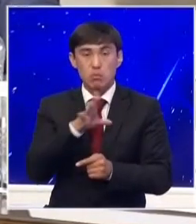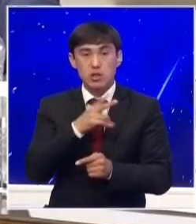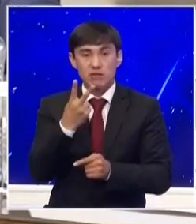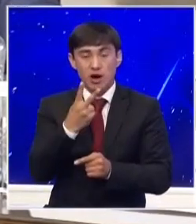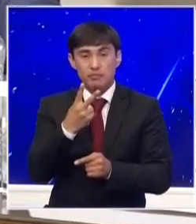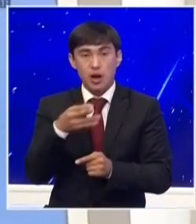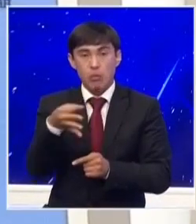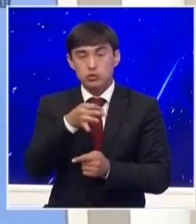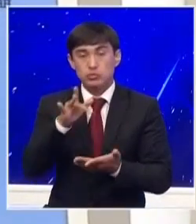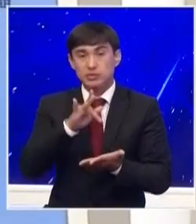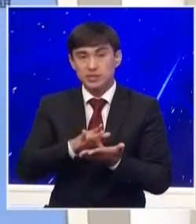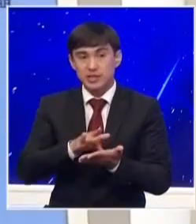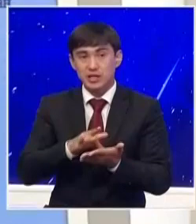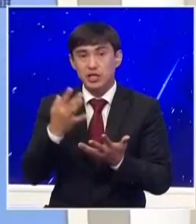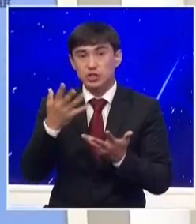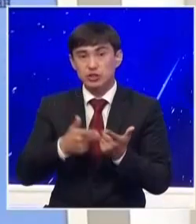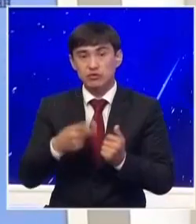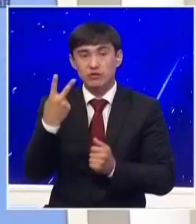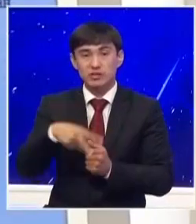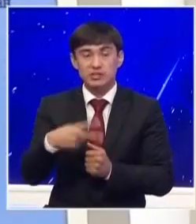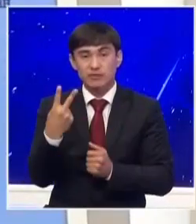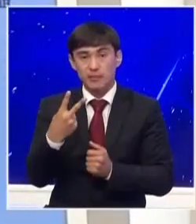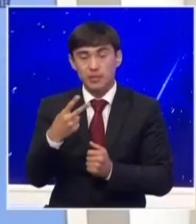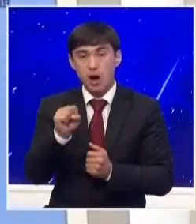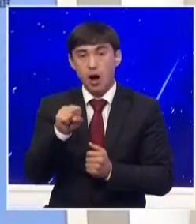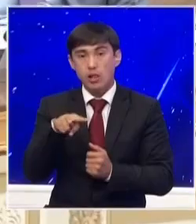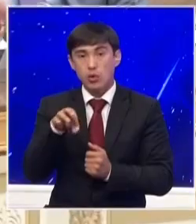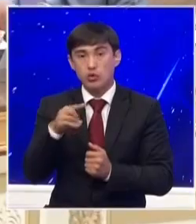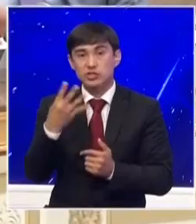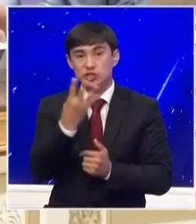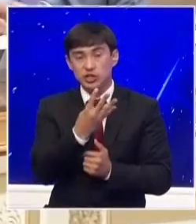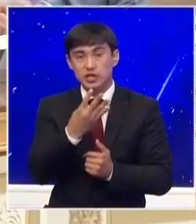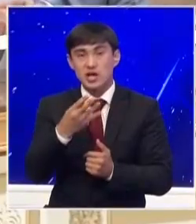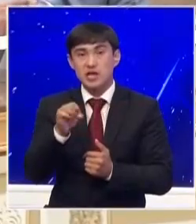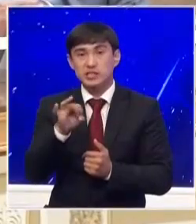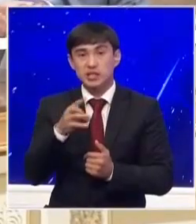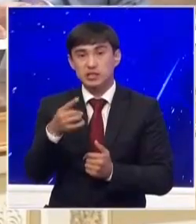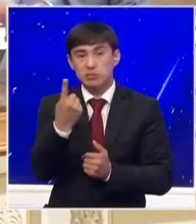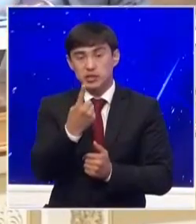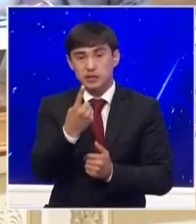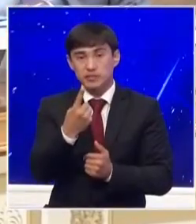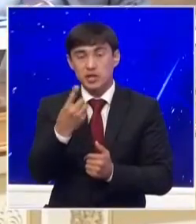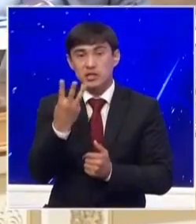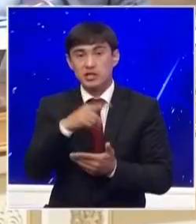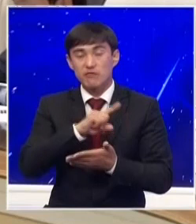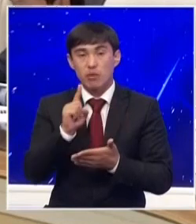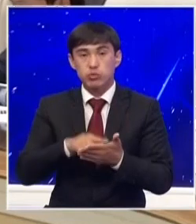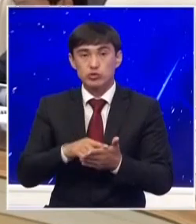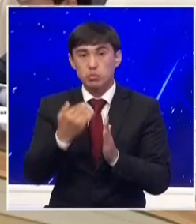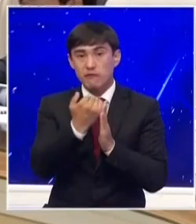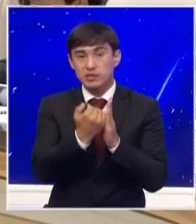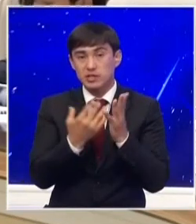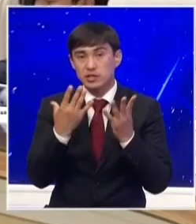2, а в областном центре насчитываются 22. В Алакальском районе 4, в Ескельдинском 1. Третьим вопросом повестки